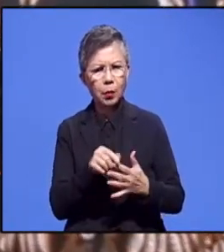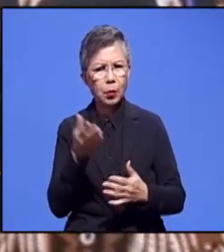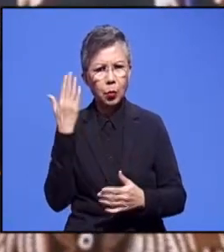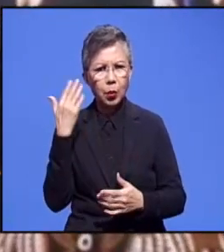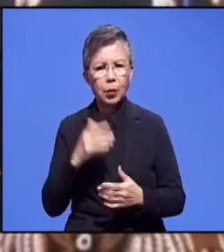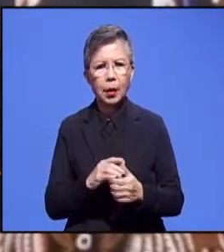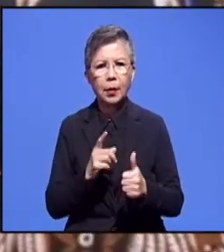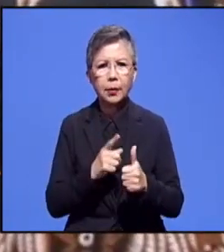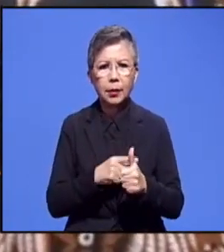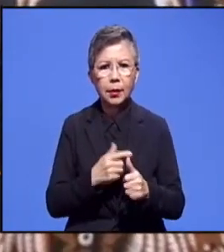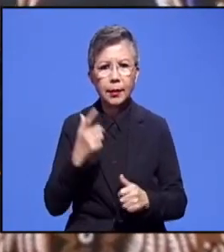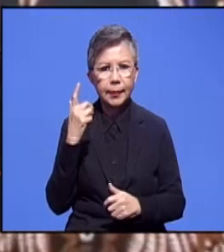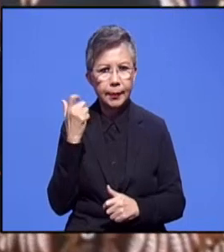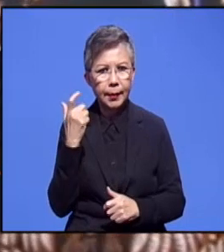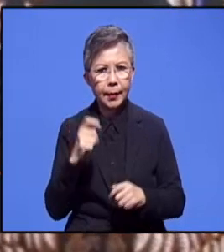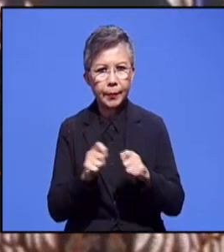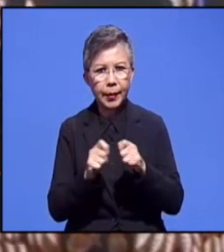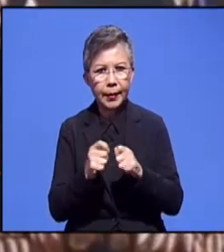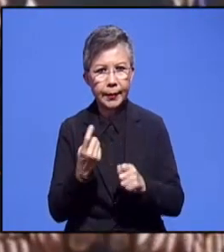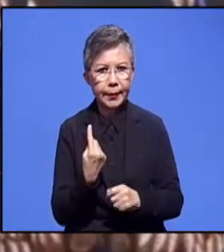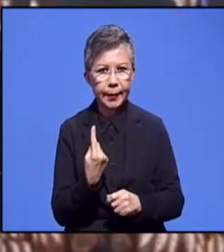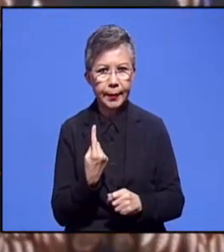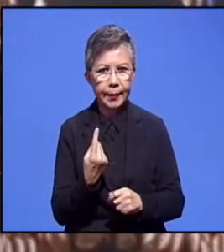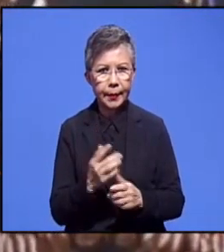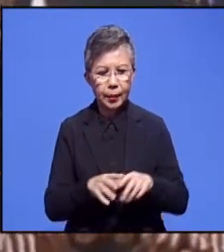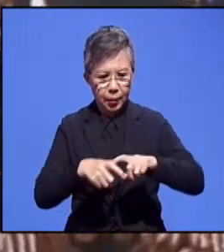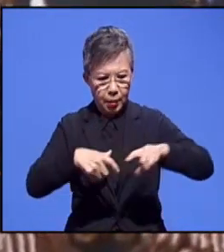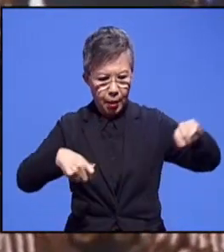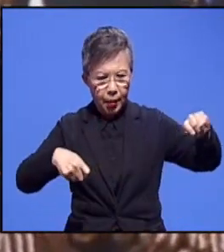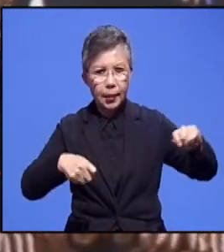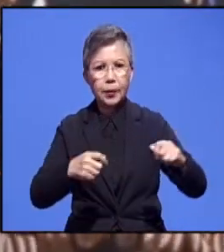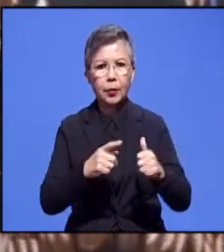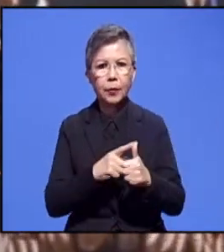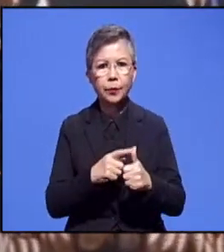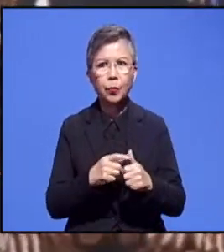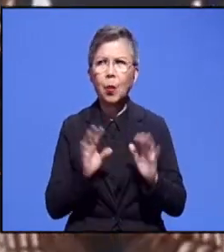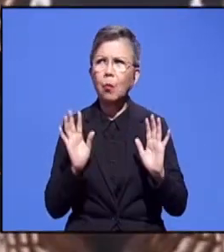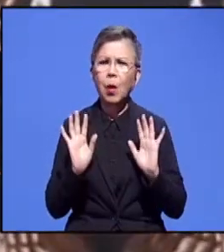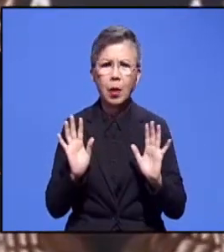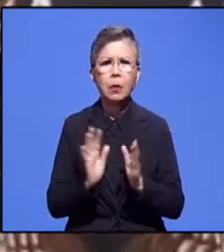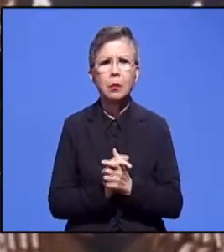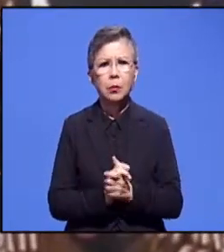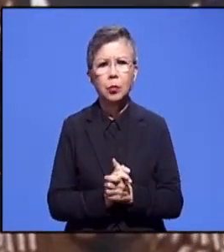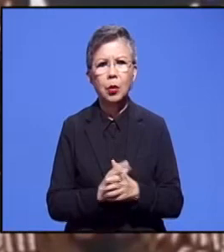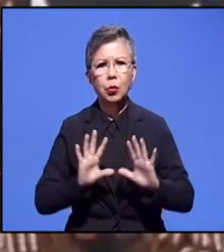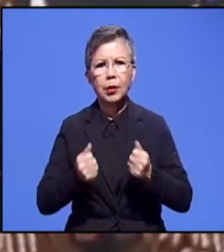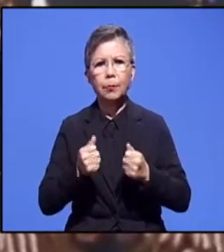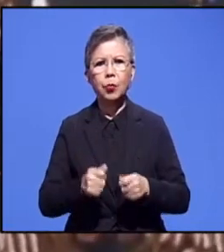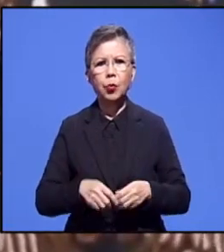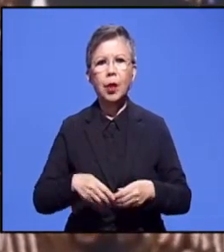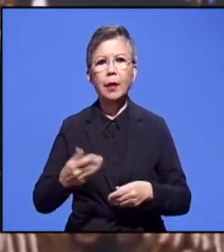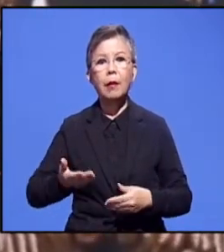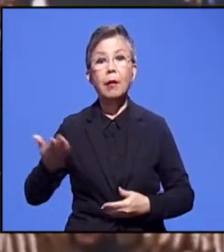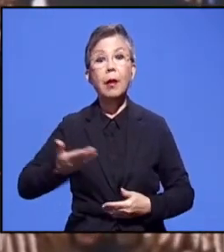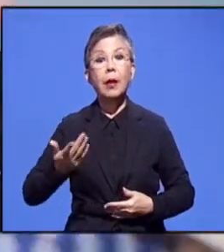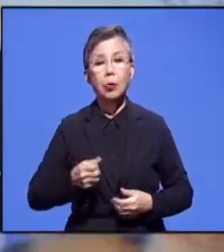lalu antara lain adalah senjata rakitan dia senjata panjang rakitan yang sebanyak diantaranya sudah siap itu sudah dibuat karena